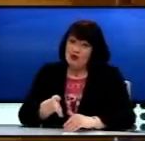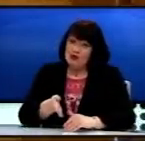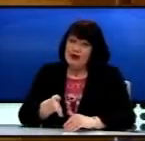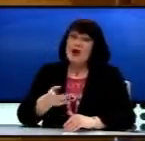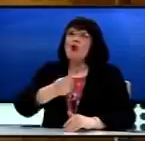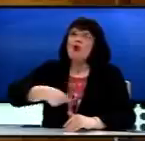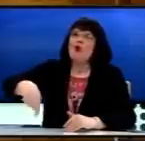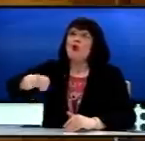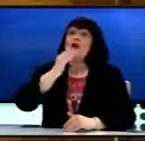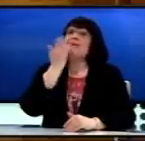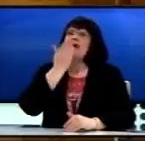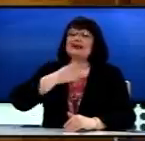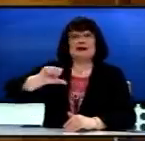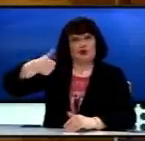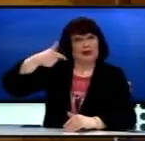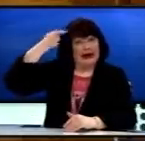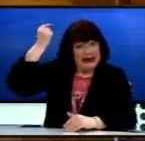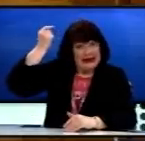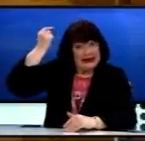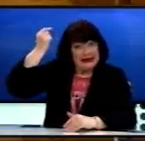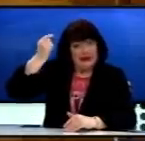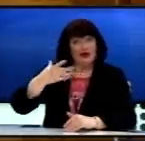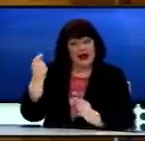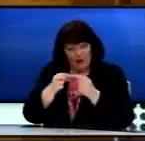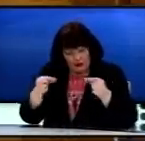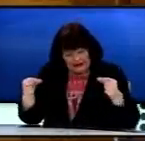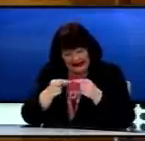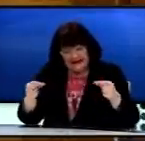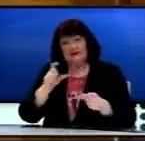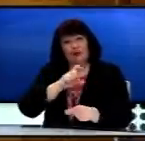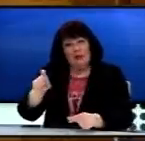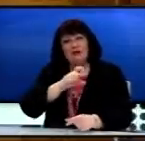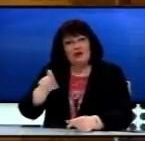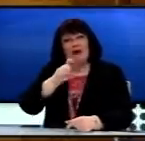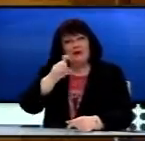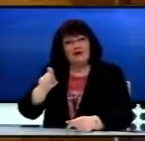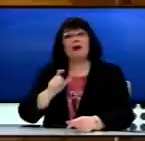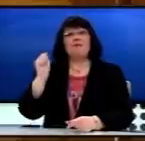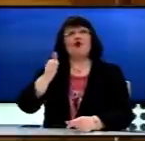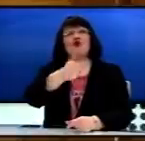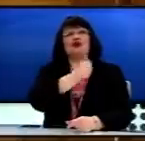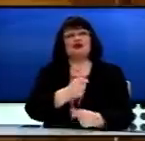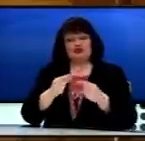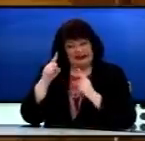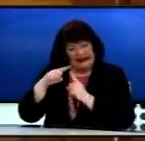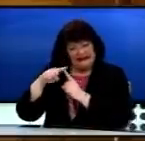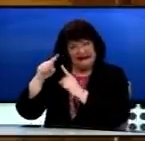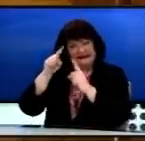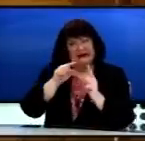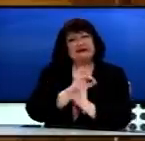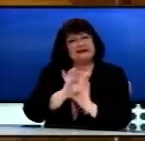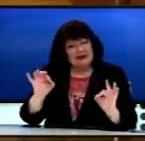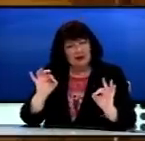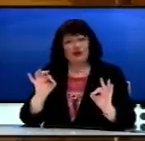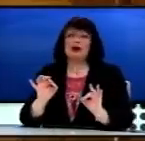σε όλους τους μαθητές, καταρχάς του Λυκείου, να έχουν προμηθευτεί το τεστ αυτό και κάθε εβδομάδα να μπορούν να κάνουν από ένα τεστ, έτσι ώστε να είμαστε